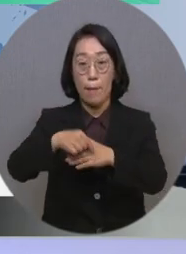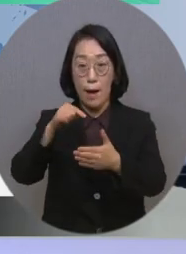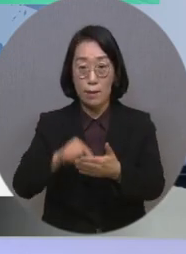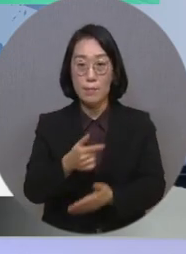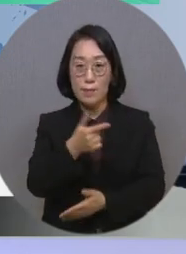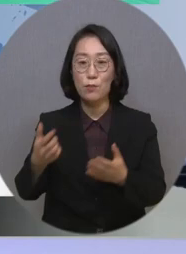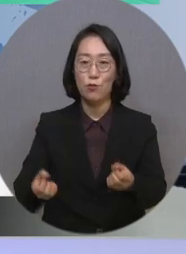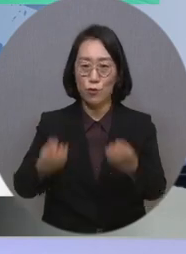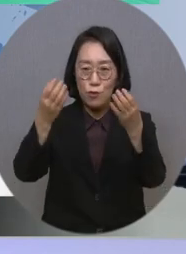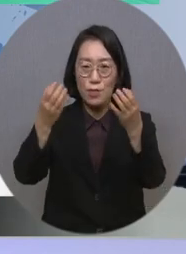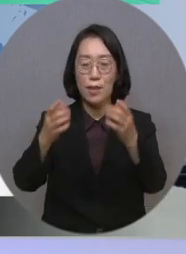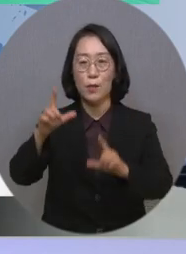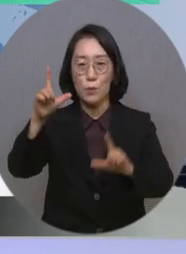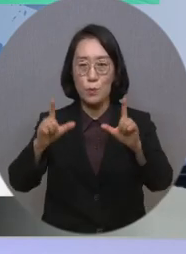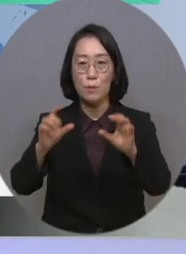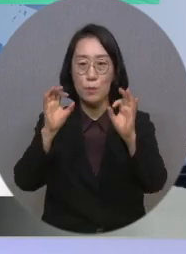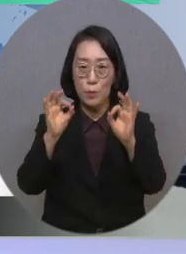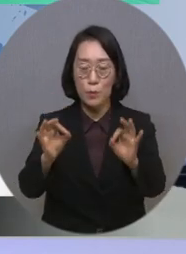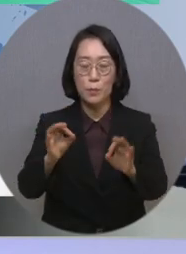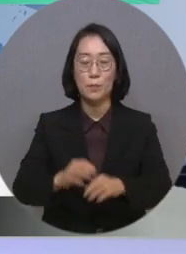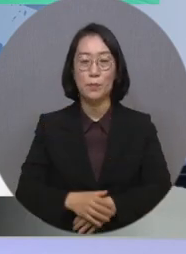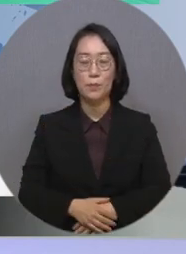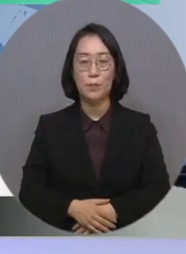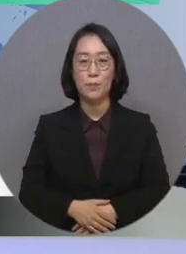열렸습니다. 황병양 기자가 보도합니다.